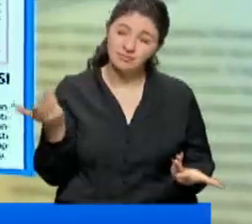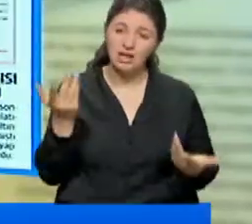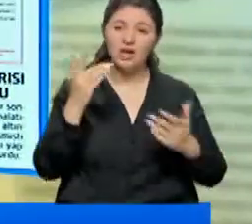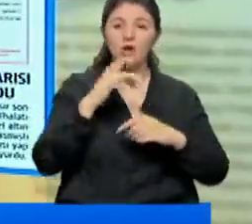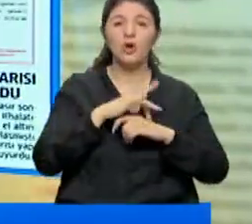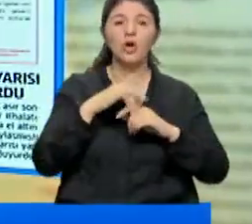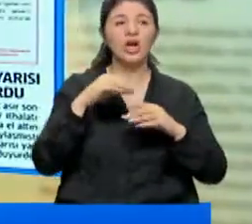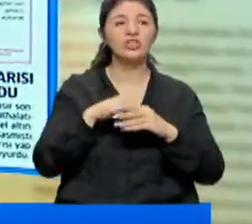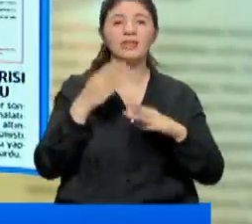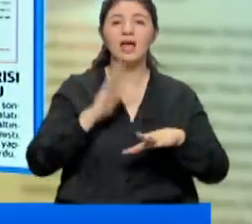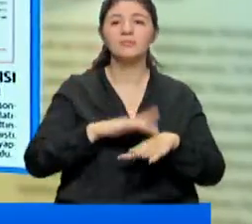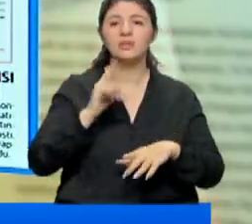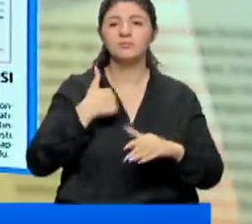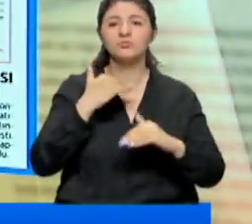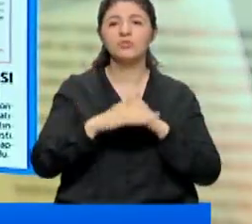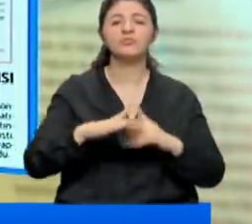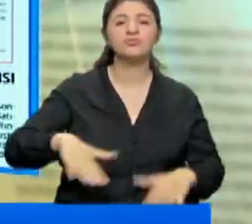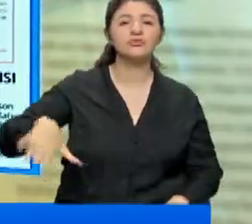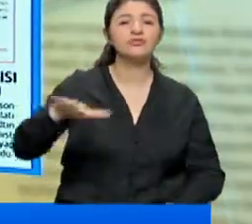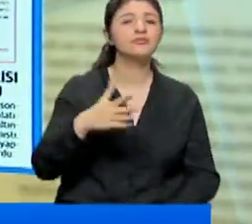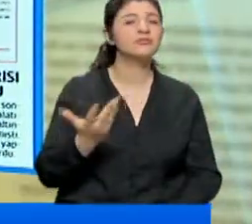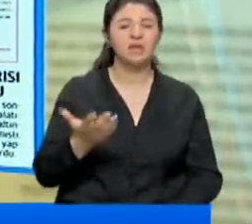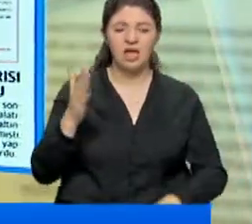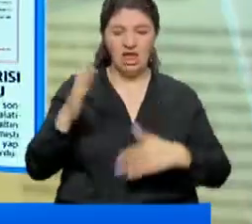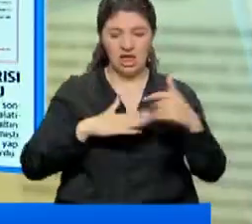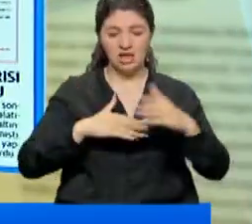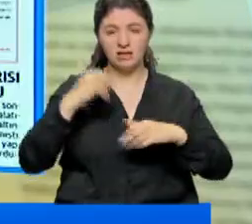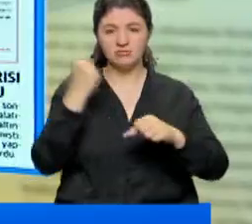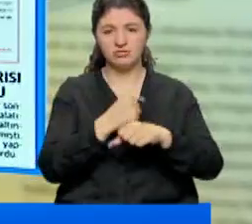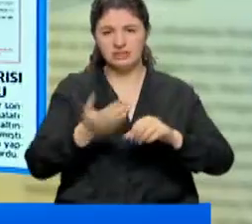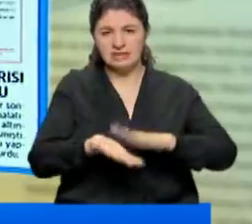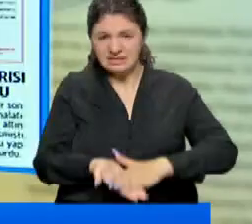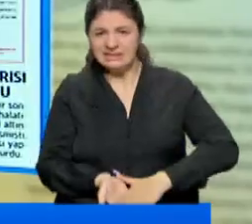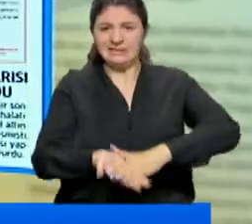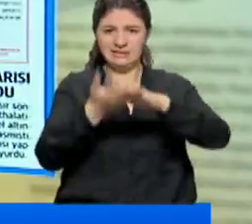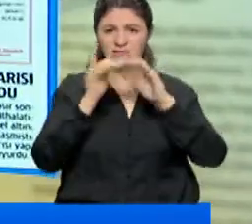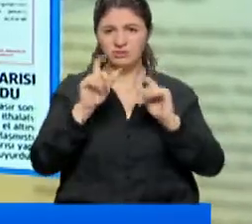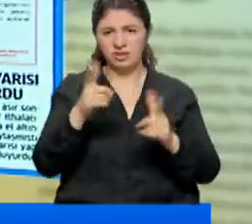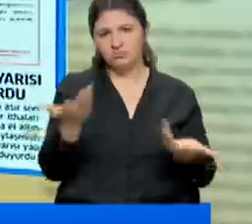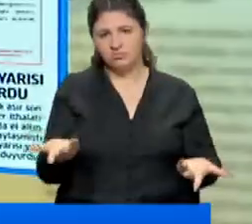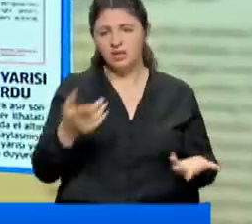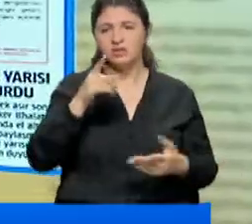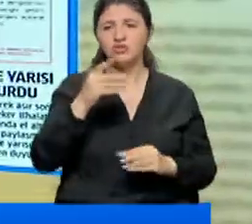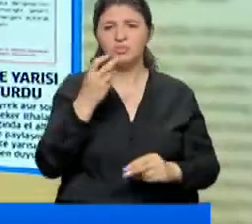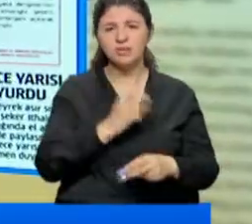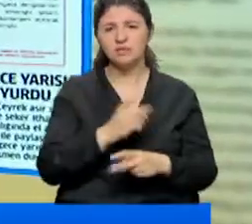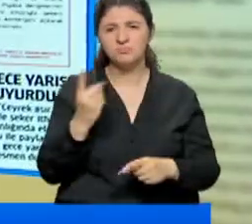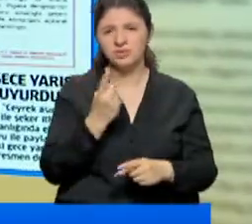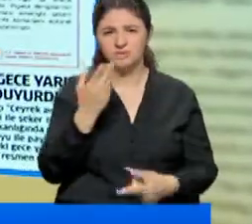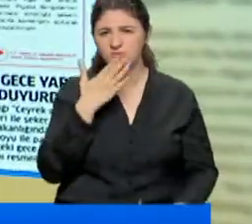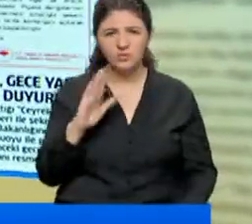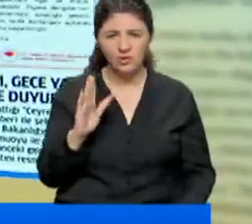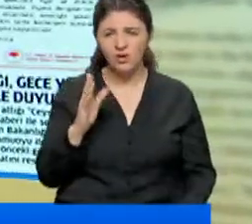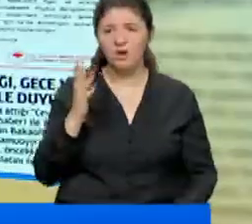Ülkesi için ne yapması gerekiyor bizim halkımızın elini taşın altına koyması gerekiyor aç sizin çok bisküvi falan